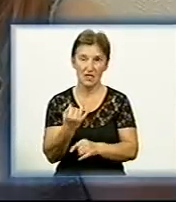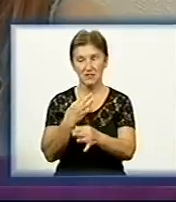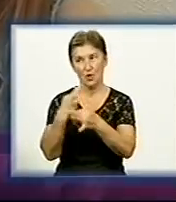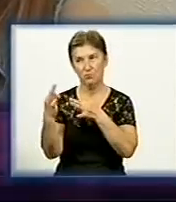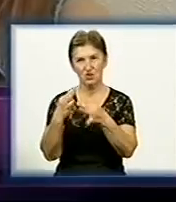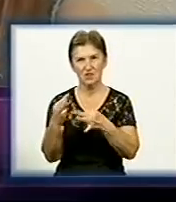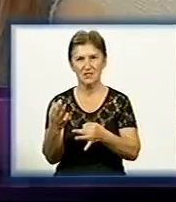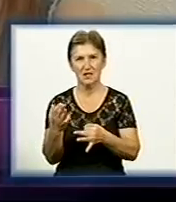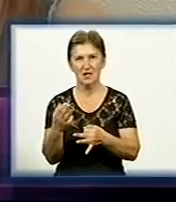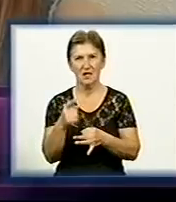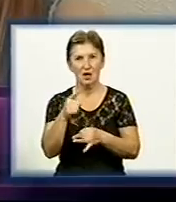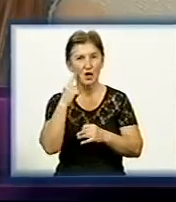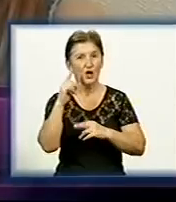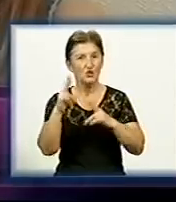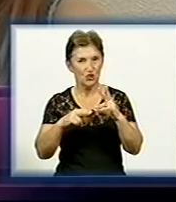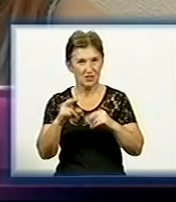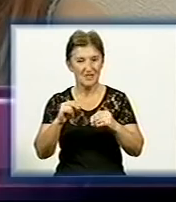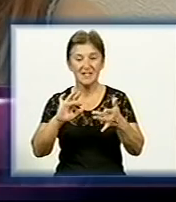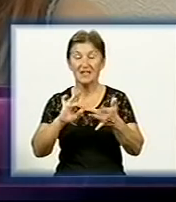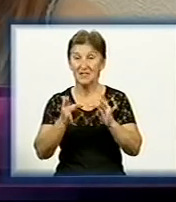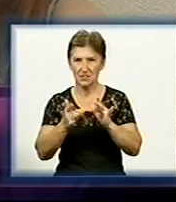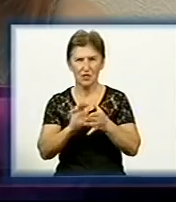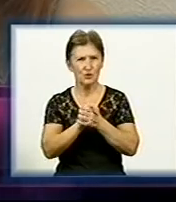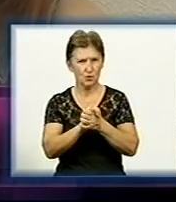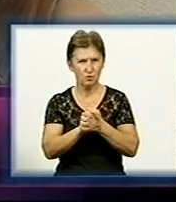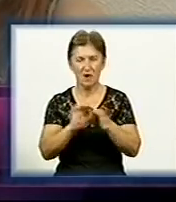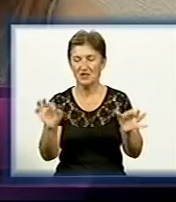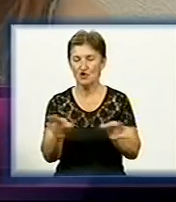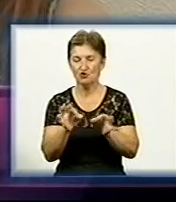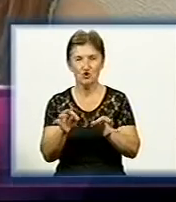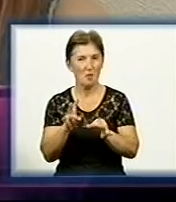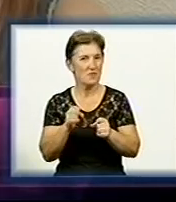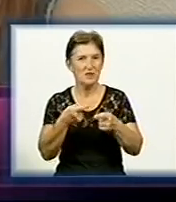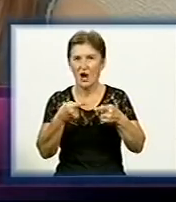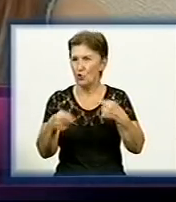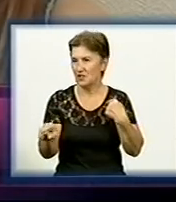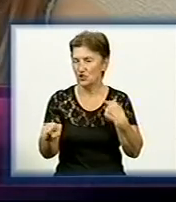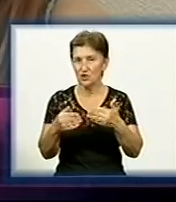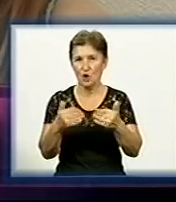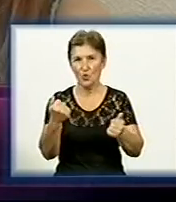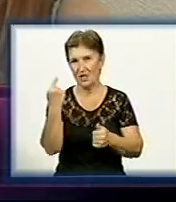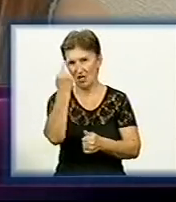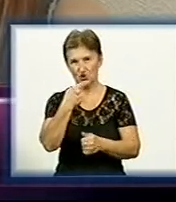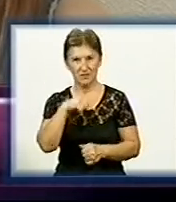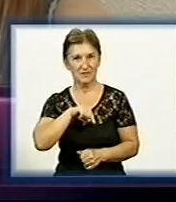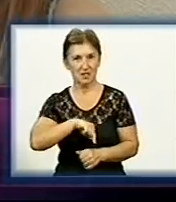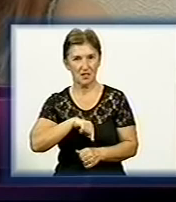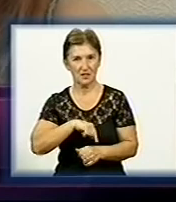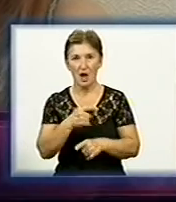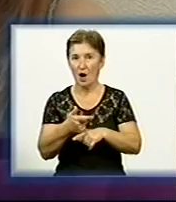Интернет-дружба, естественно, считается дружбой. Она ничем не отличается от личностных характеров. Более